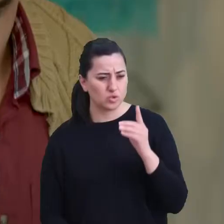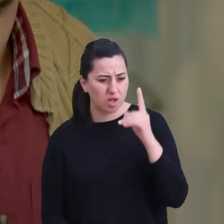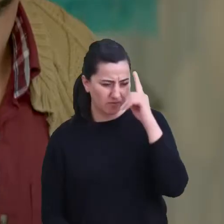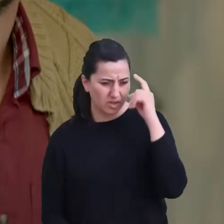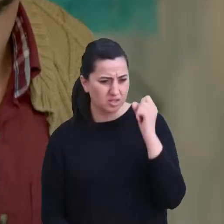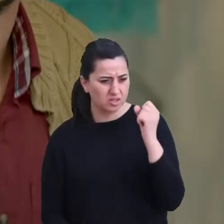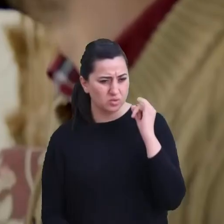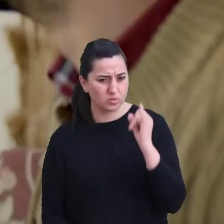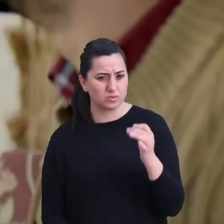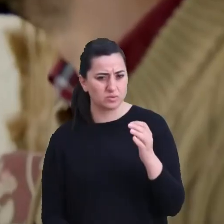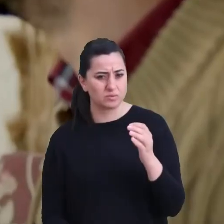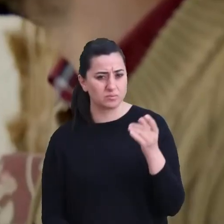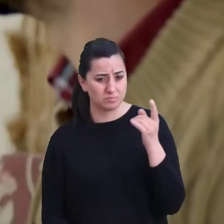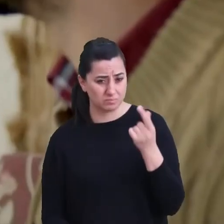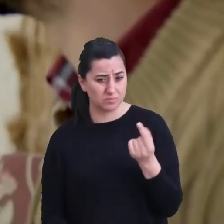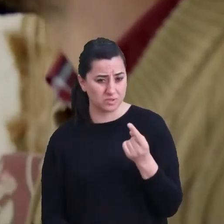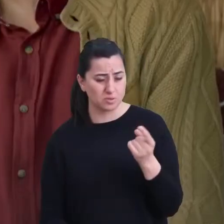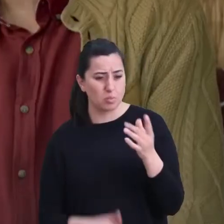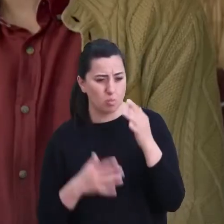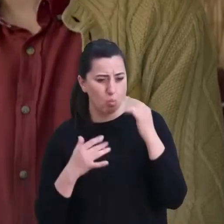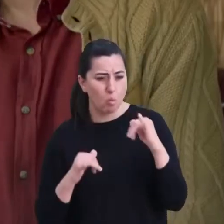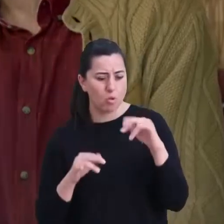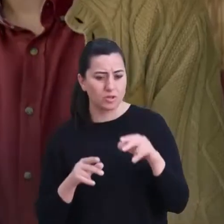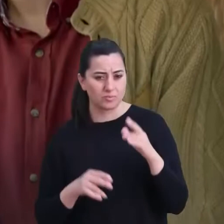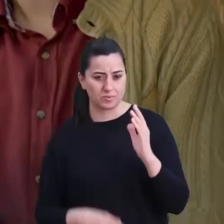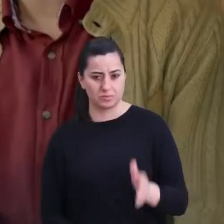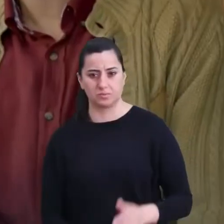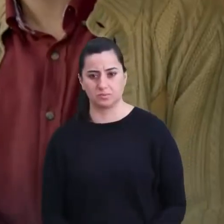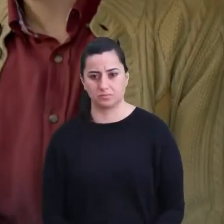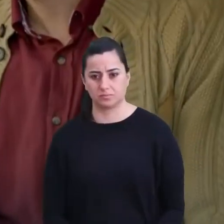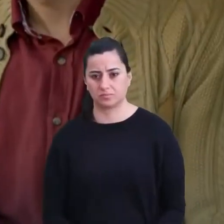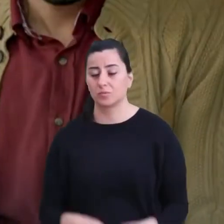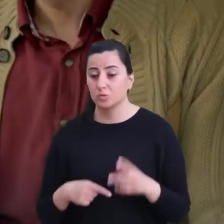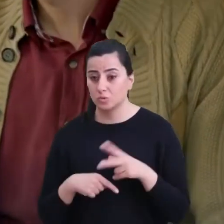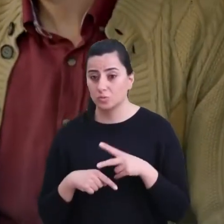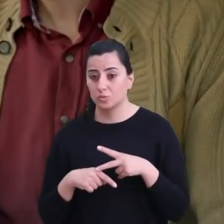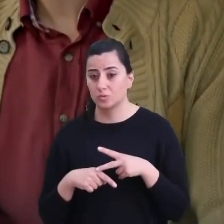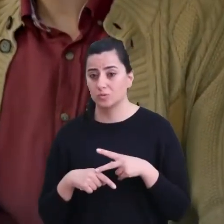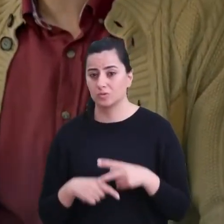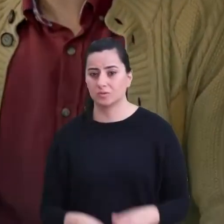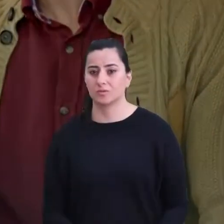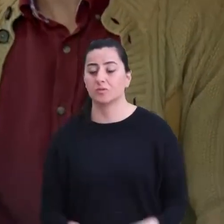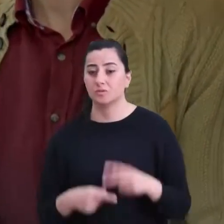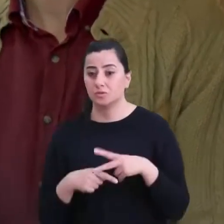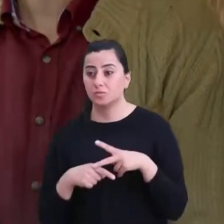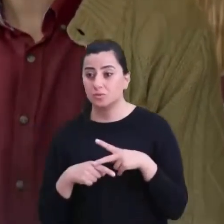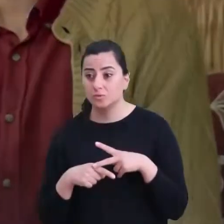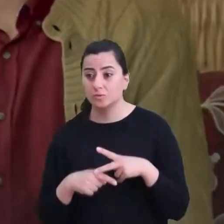kütsün. Biraz da bölsün. Tamam mı? Eşyalarını topladı. Zümrüt.